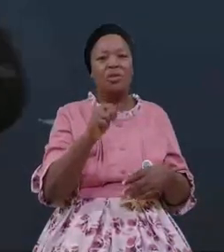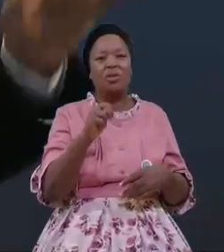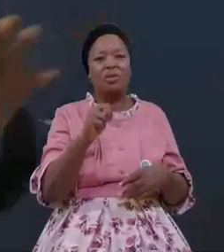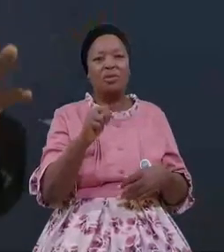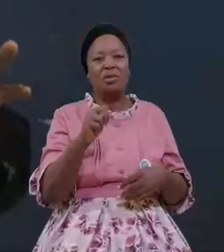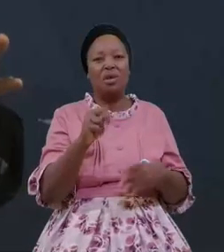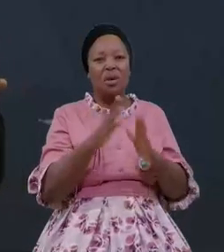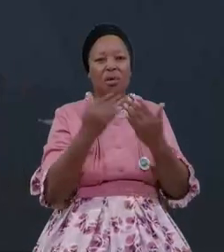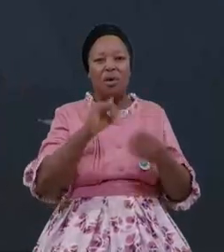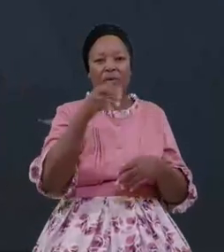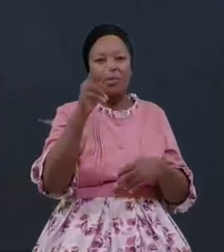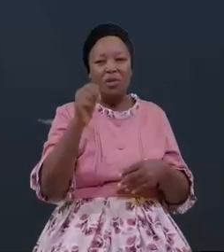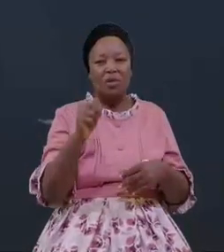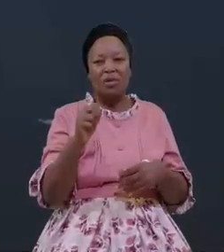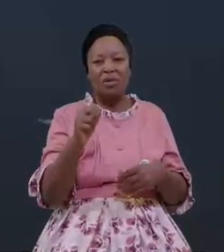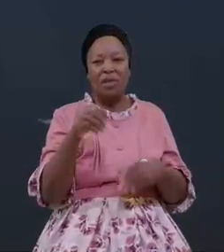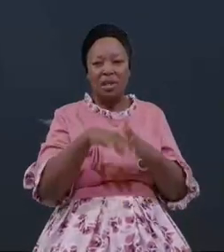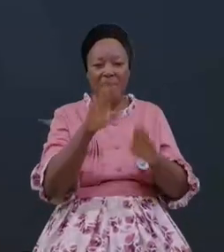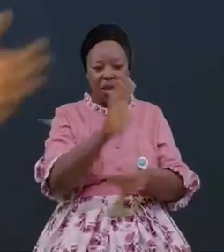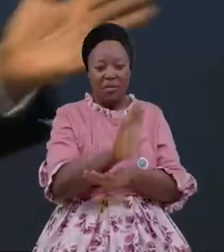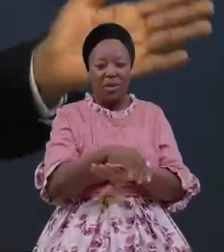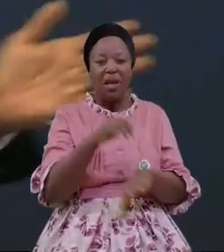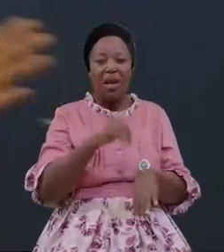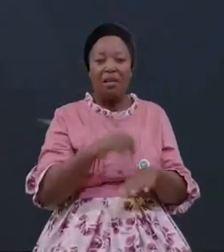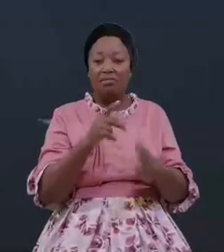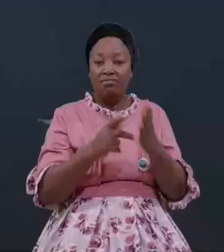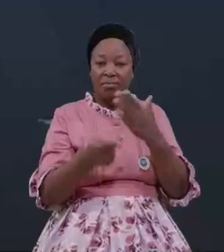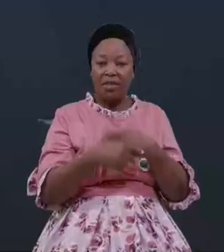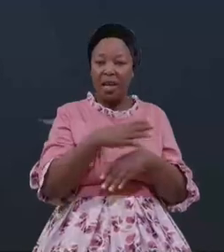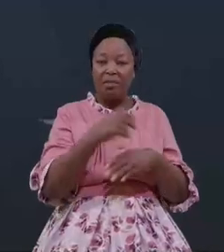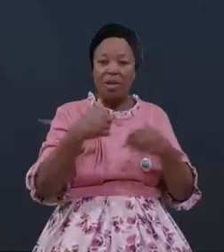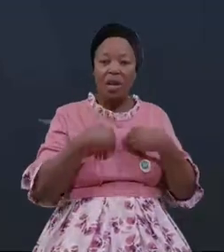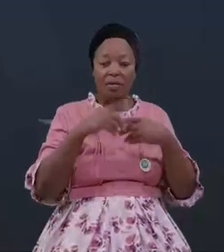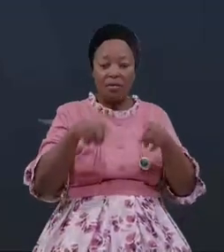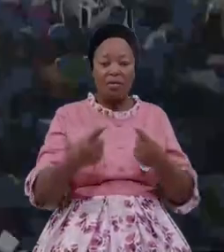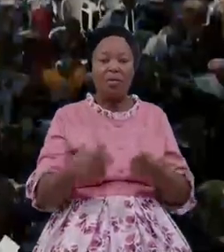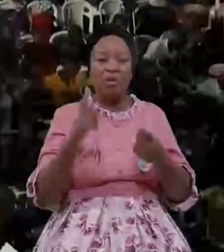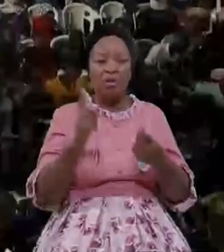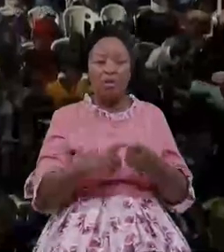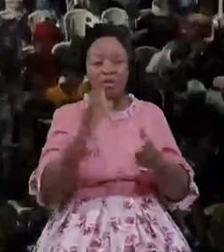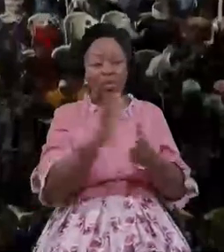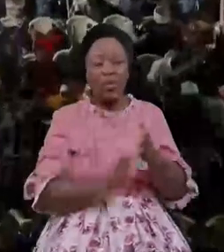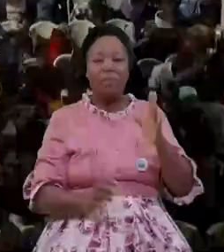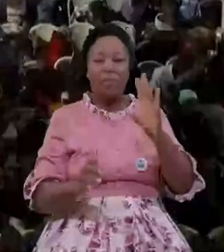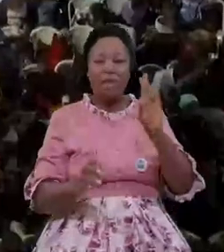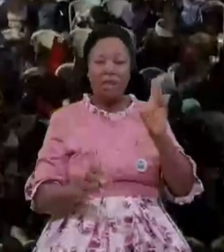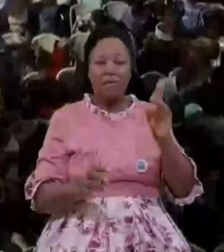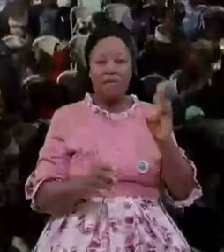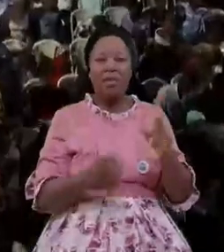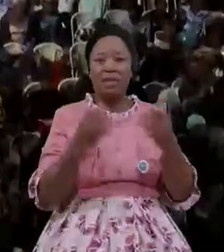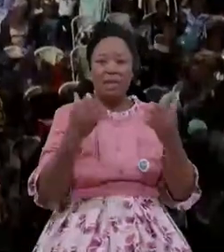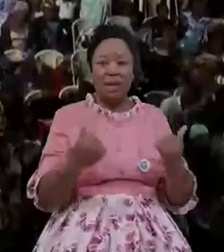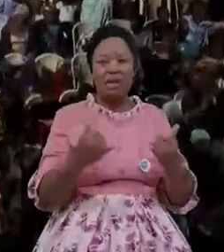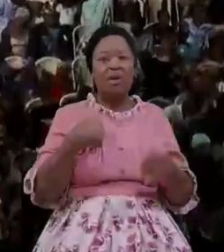selon Saint-Jean le soir à la croisade et nous avons parcouru jusqu'au chapitre 17